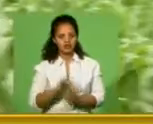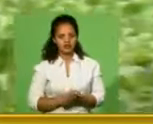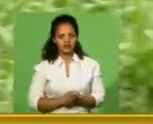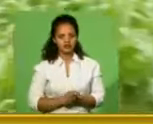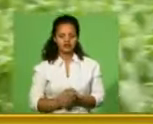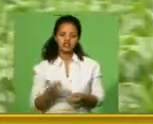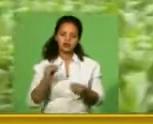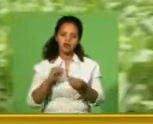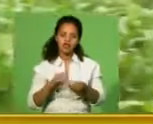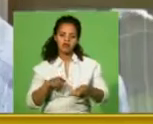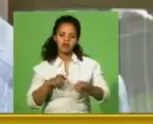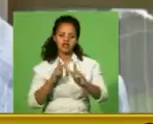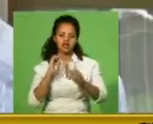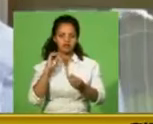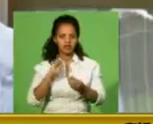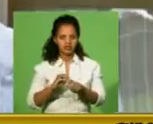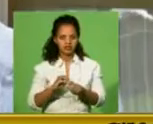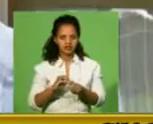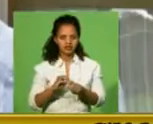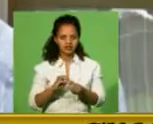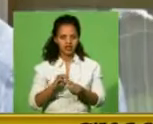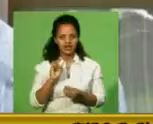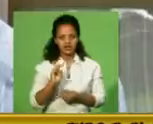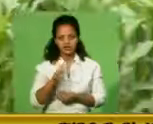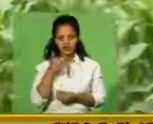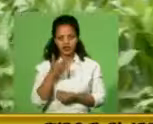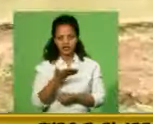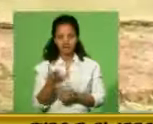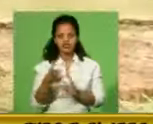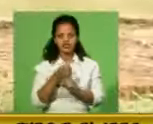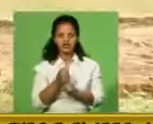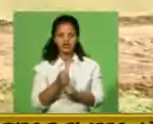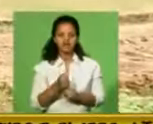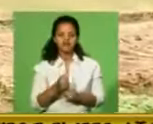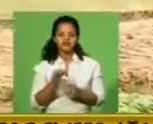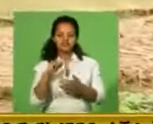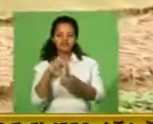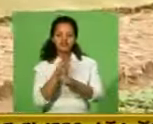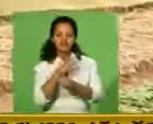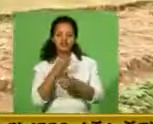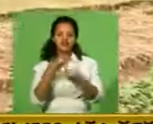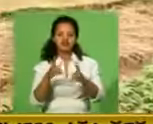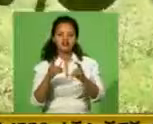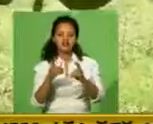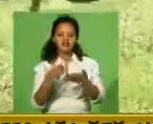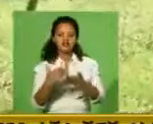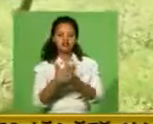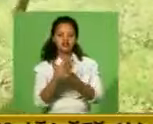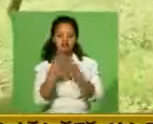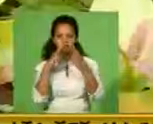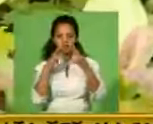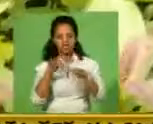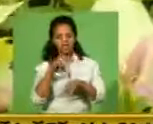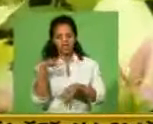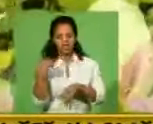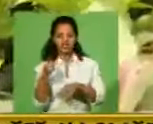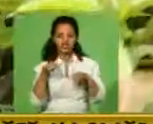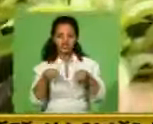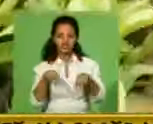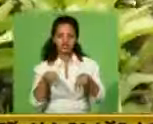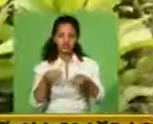ተጨማሪ ማሳዎችን በመጨመር ምርት መጨመር አለብን የሚለውን ነገር ይዘናል። የአትክልትና ፍራፍሬ ምርቶችን በሚመለከትም ሌላው